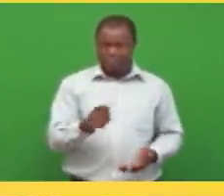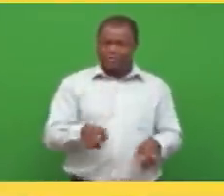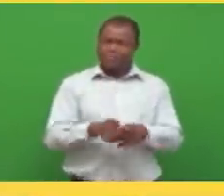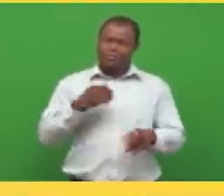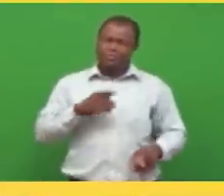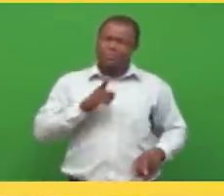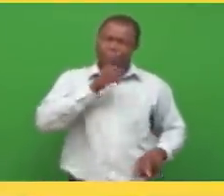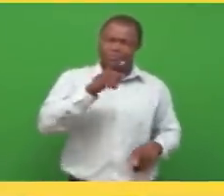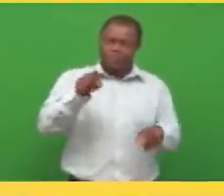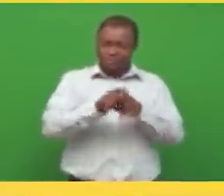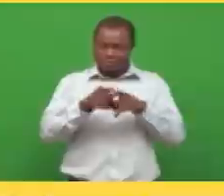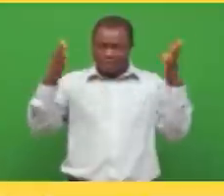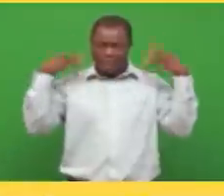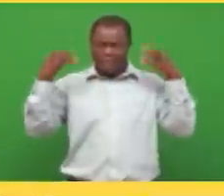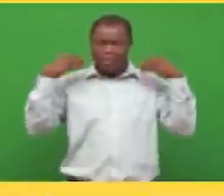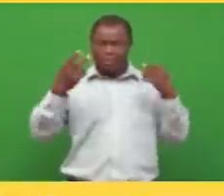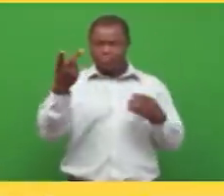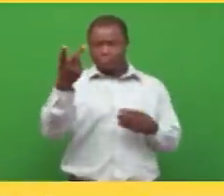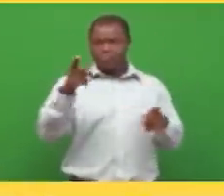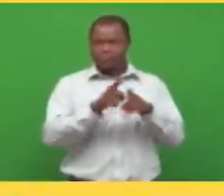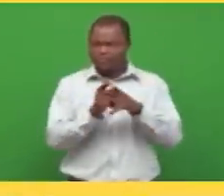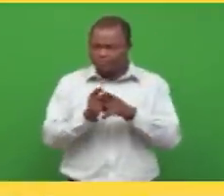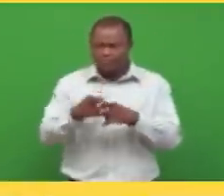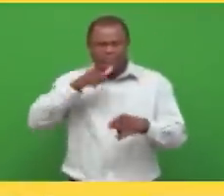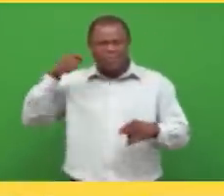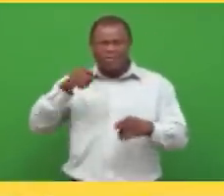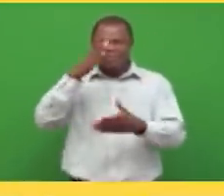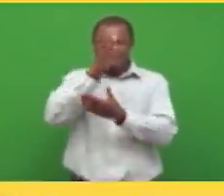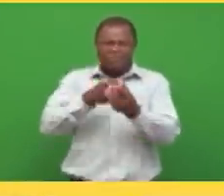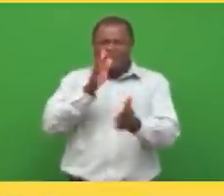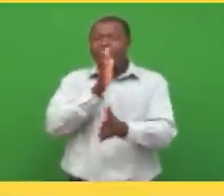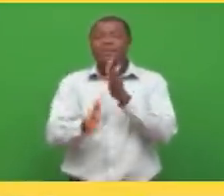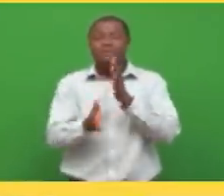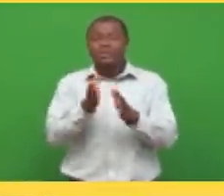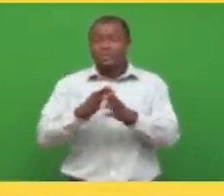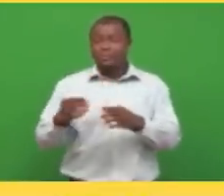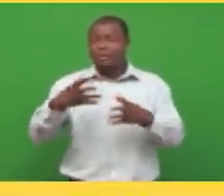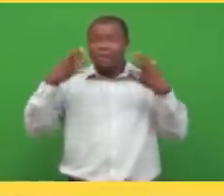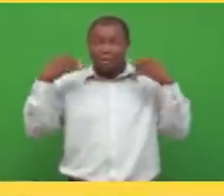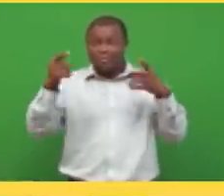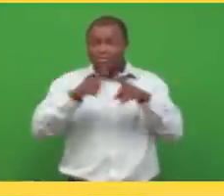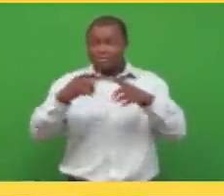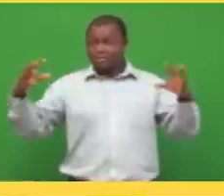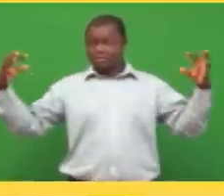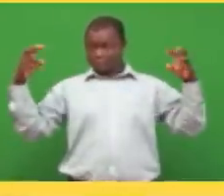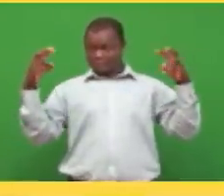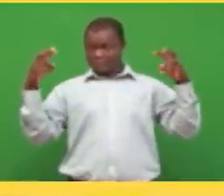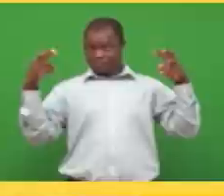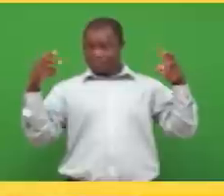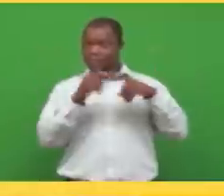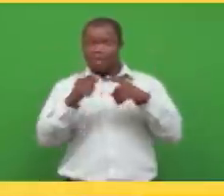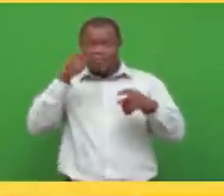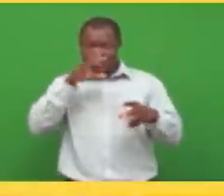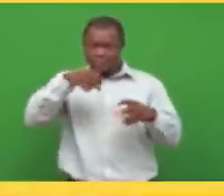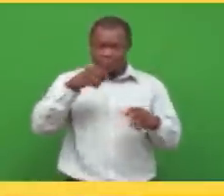isu shumba mbiri hadzibvuti gwinyana takadai dzakataisara kudai munopera ndimi futi zvoreva